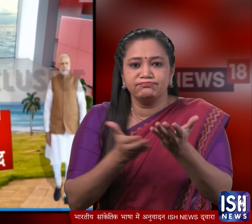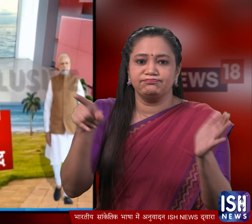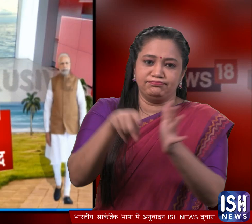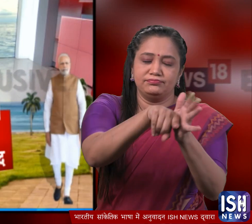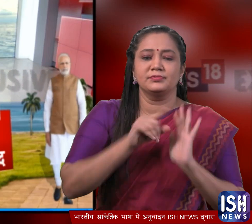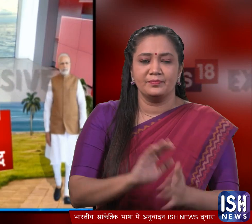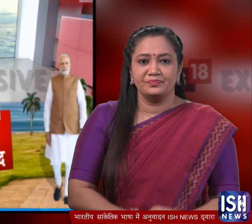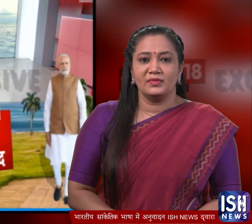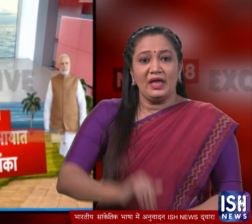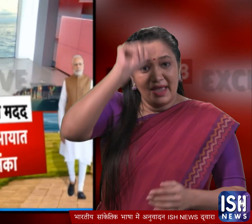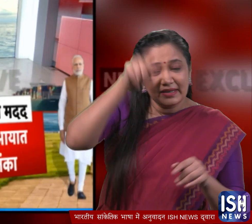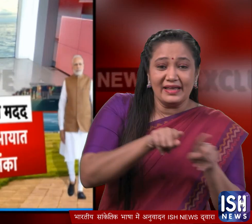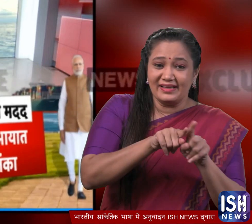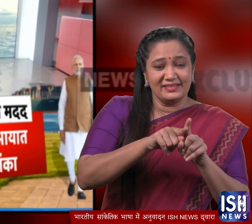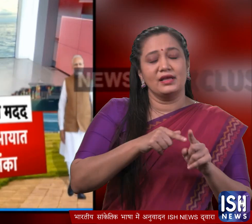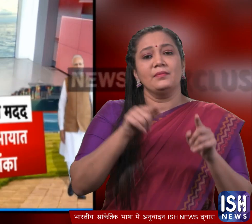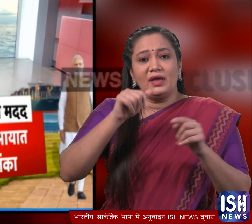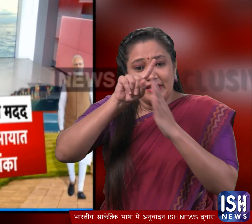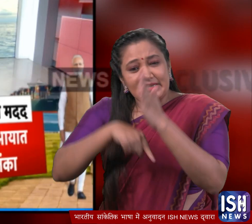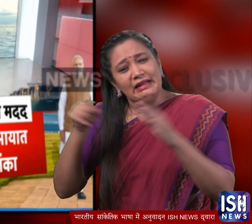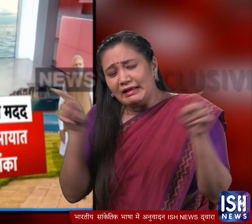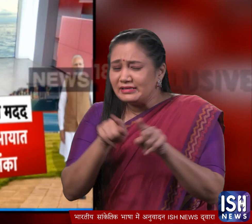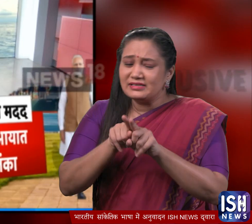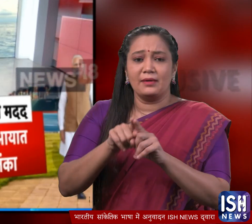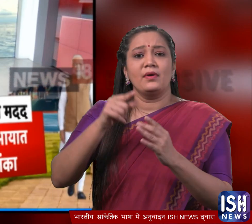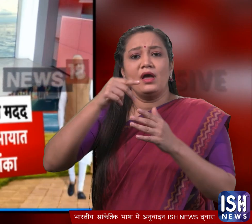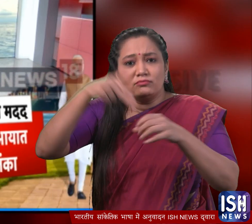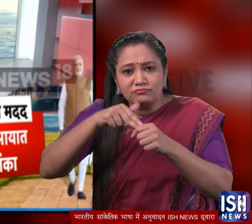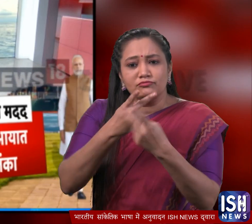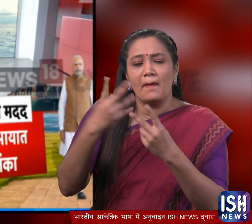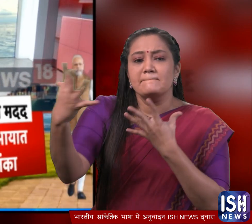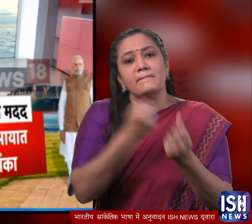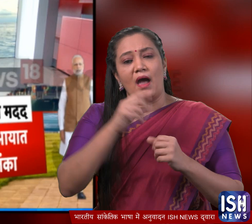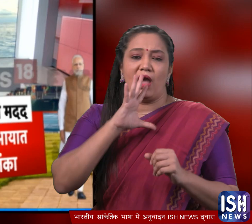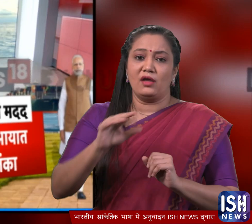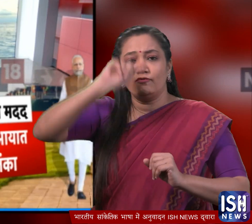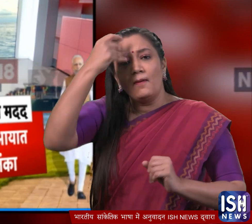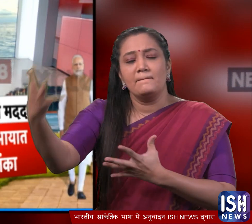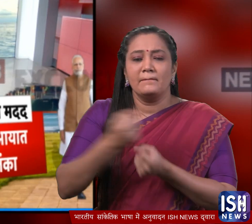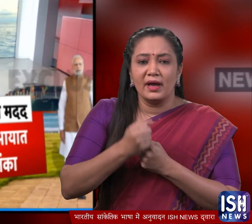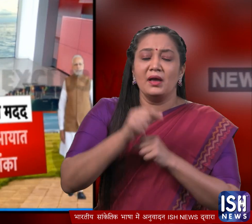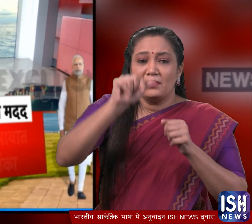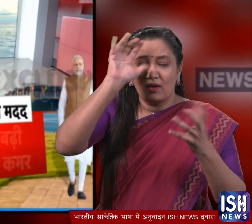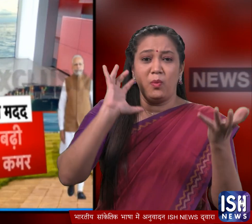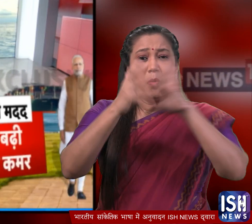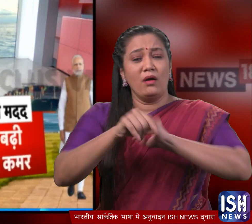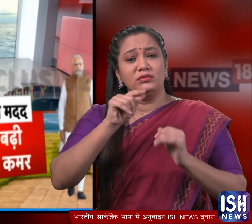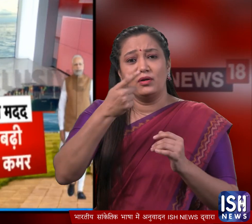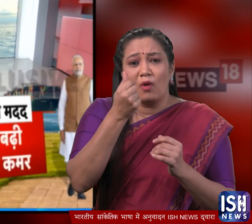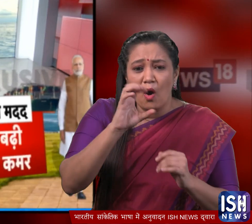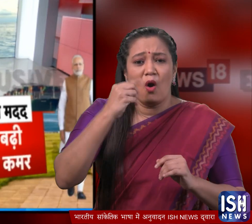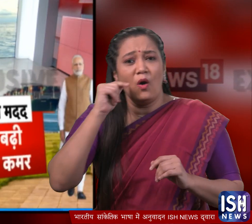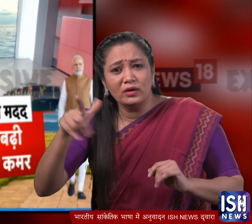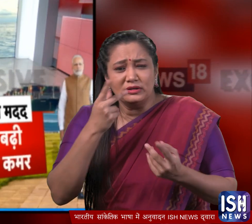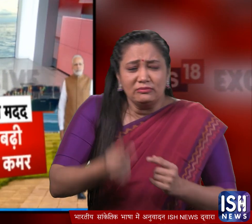हैं। भारत की तरह श्रीलंका भी अपनी जरूरत का ज्यादातर तेल बाहर से आयात करता है, लेकिन दुनिया भर में कच्चे तेल की बढ़ती